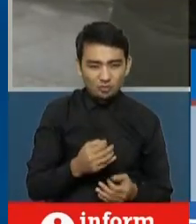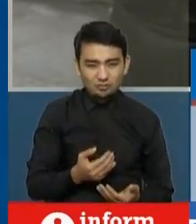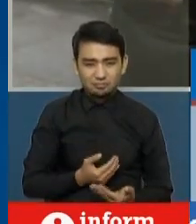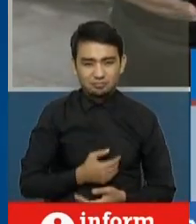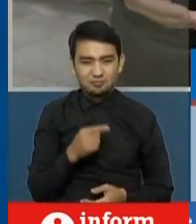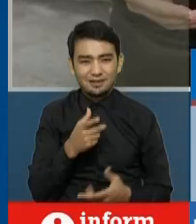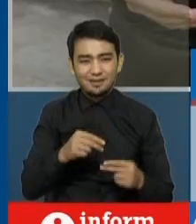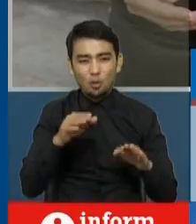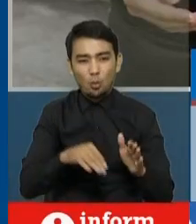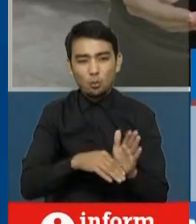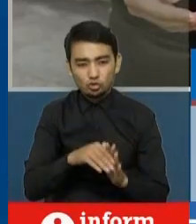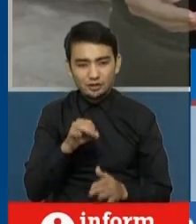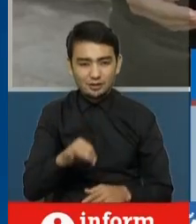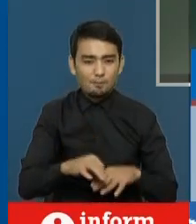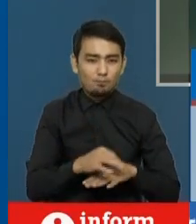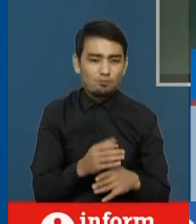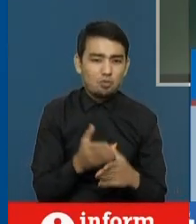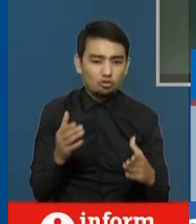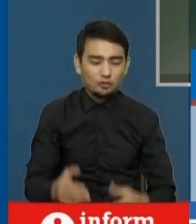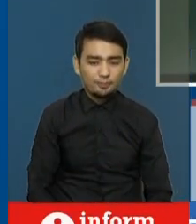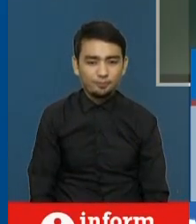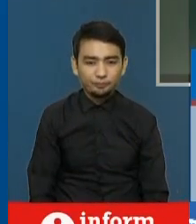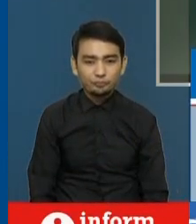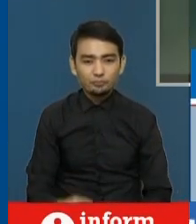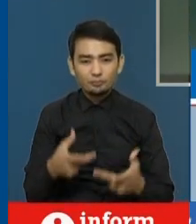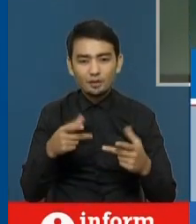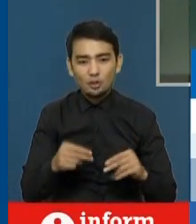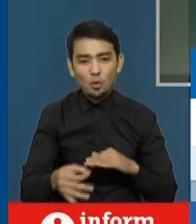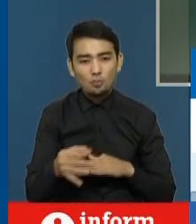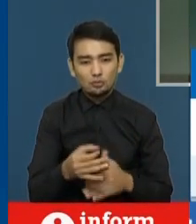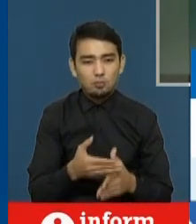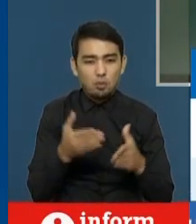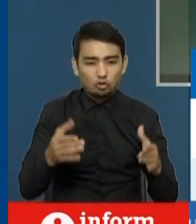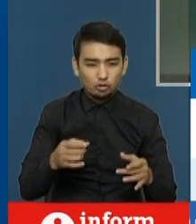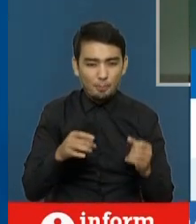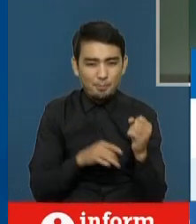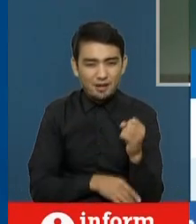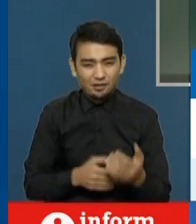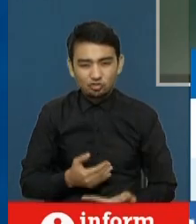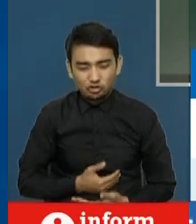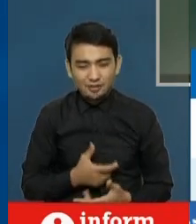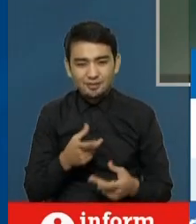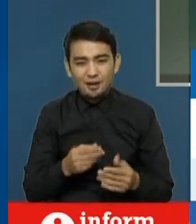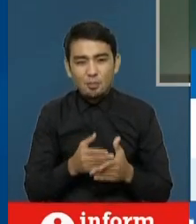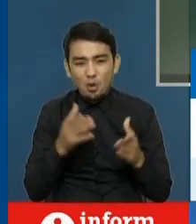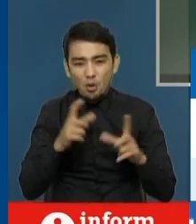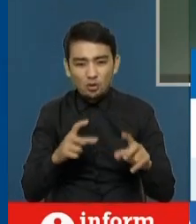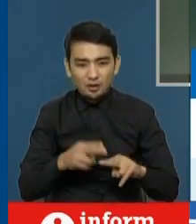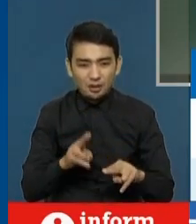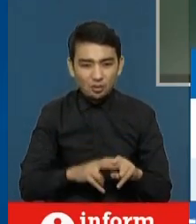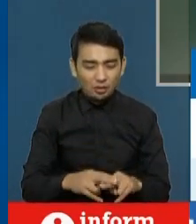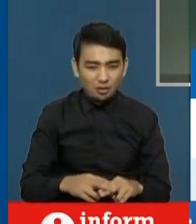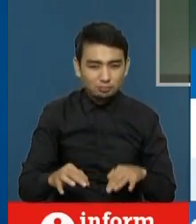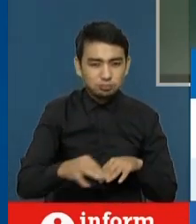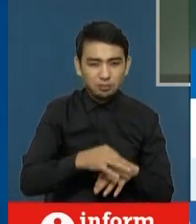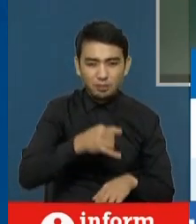где оно лучше и браков больше. В тех областях, где больше бедного населения, где больше людей, которые не способны,